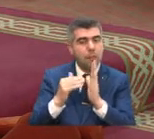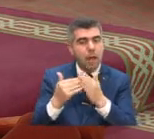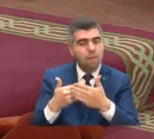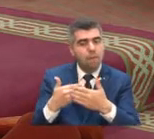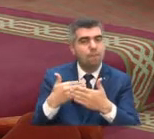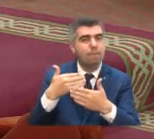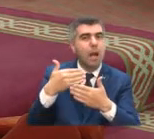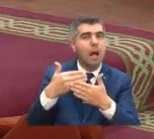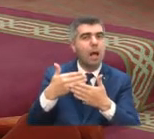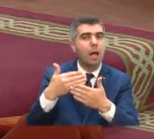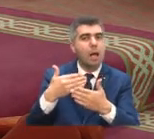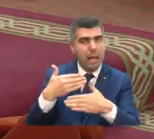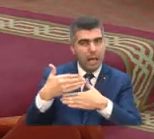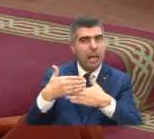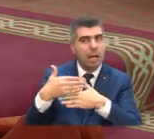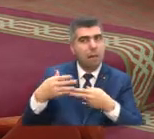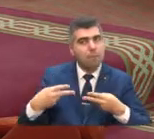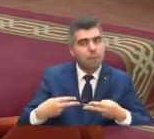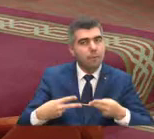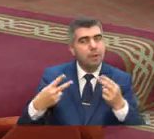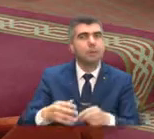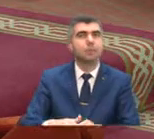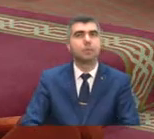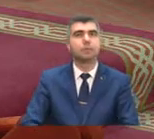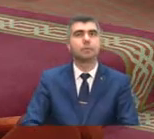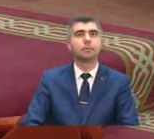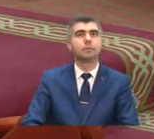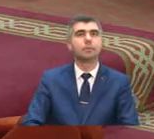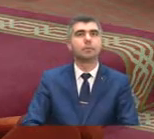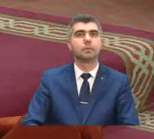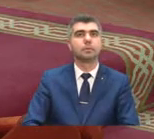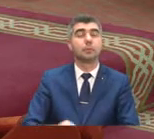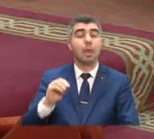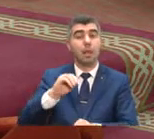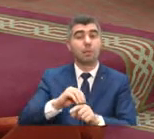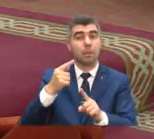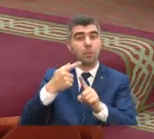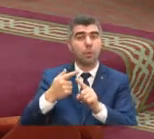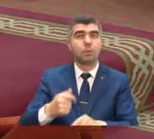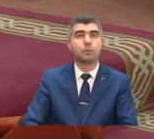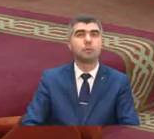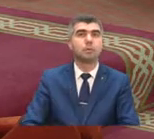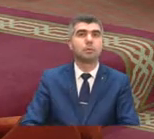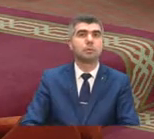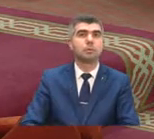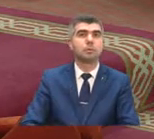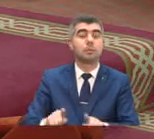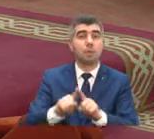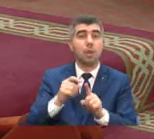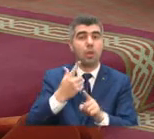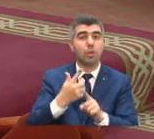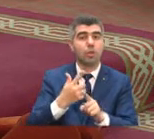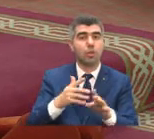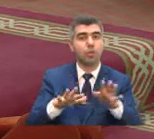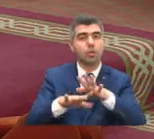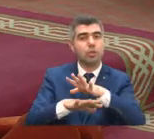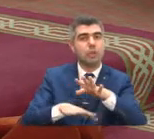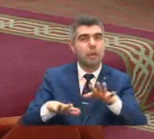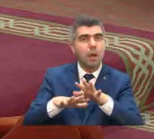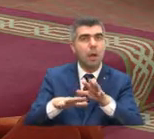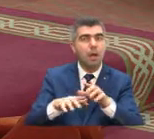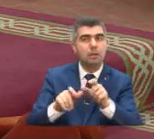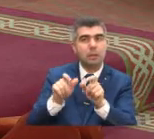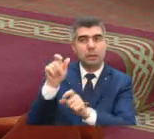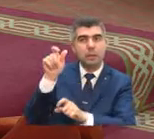ديالو وغيخرج في القريب العاجل إن شاء الله. كاين بالنسبة للسجل الاجتماعي الموحد طلبات